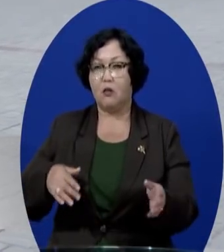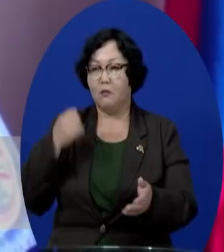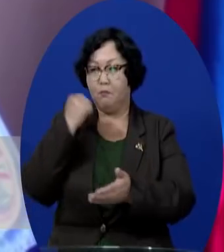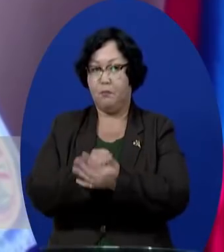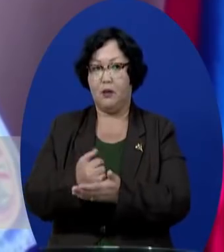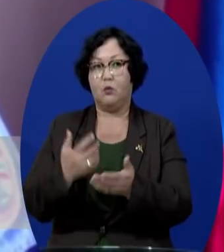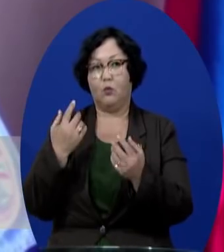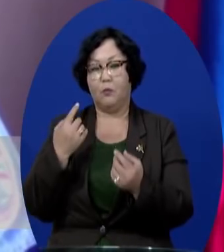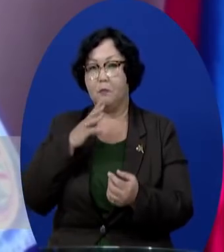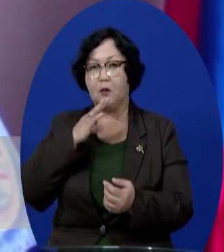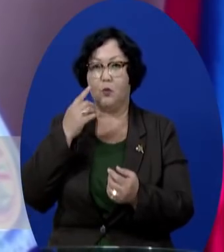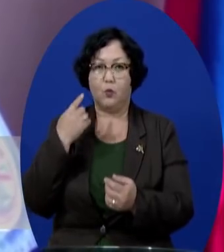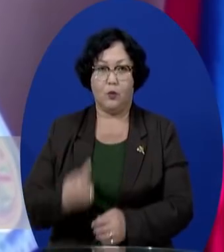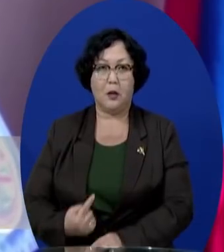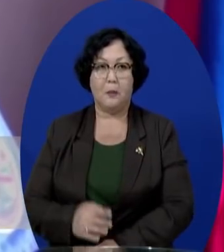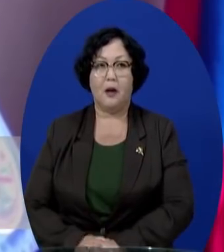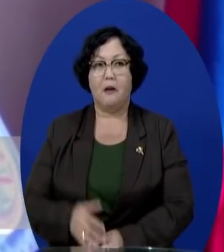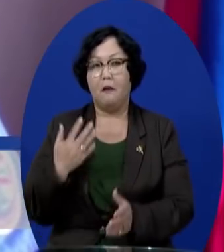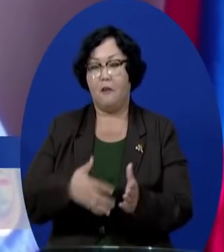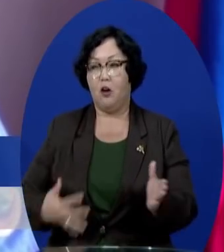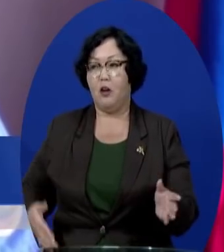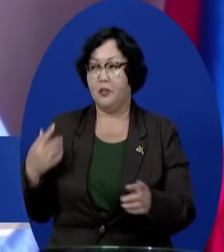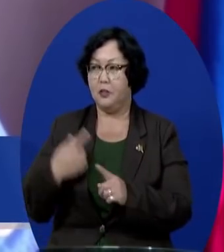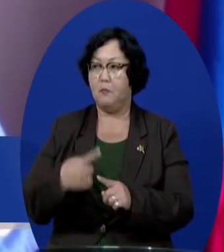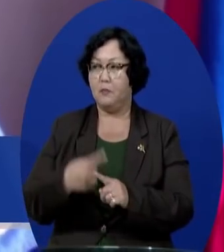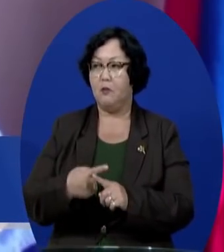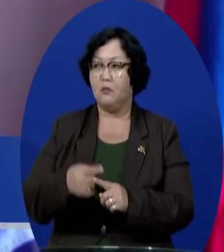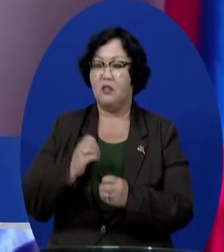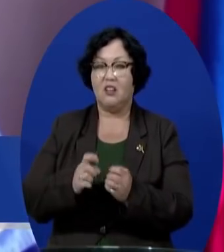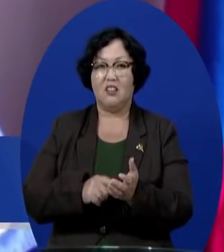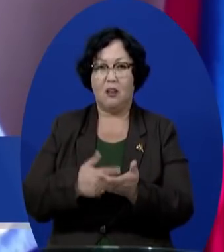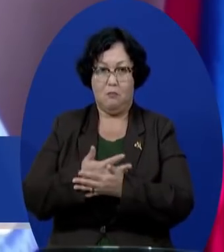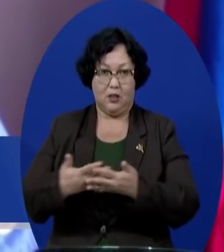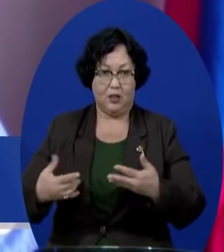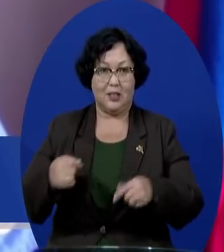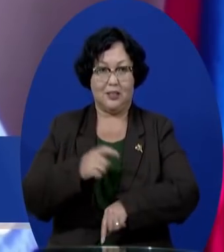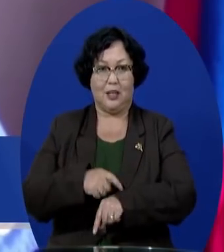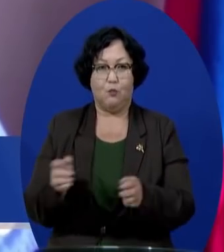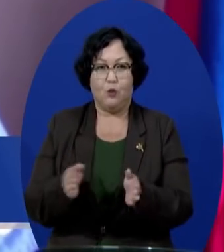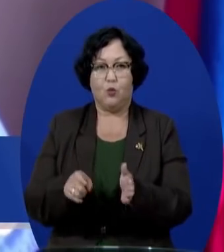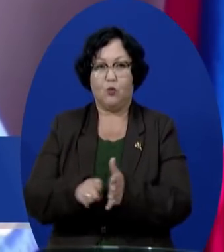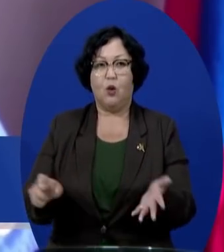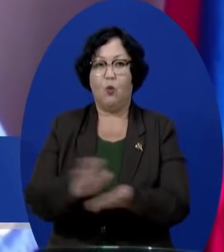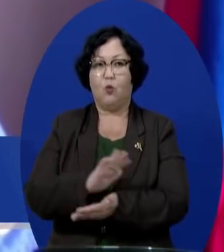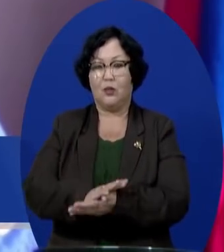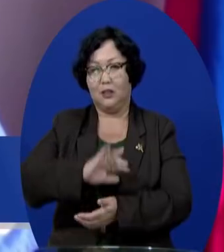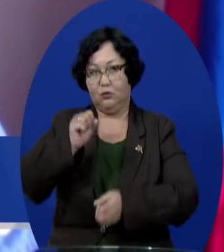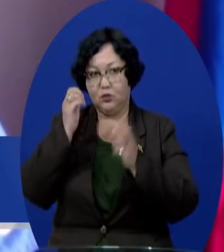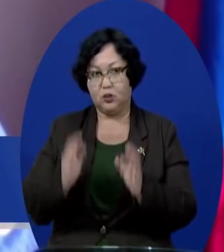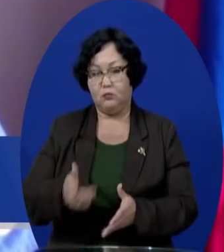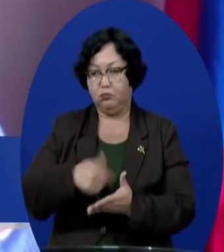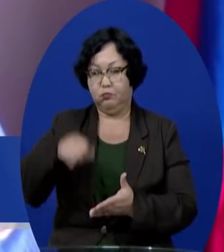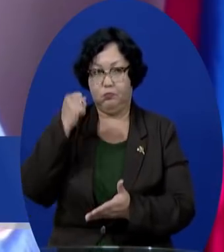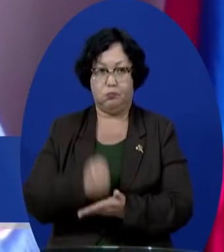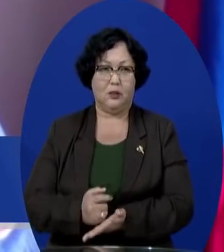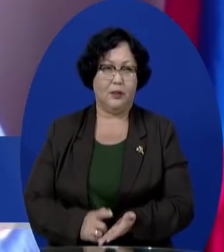байна. Өргөн цагийн могоо ачлыг нэмэгдүүлэхийн тулд ачаа илгээгч маань шаардлагатай бичиг баримтыг богино хугацаанд бүрдүүлээд энэхүү ачлтууд бол нэмэгдэх юм болцоо бол